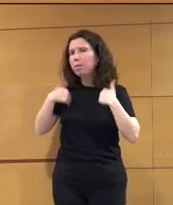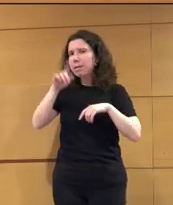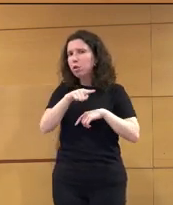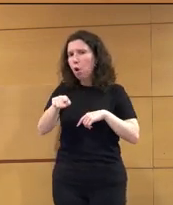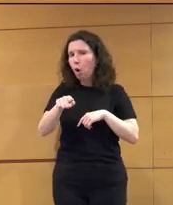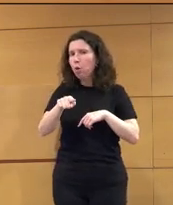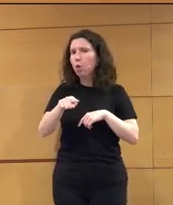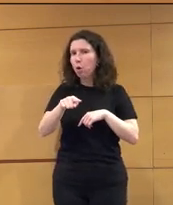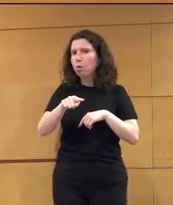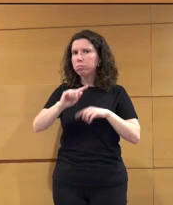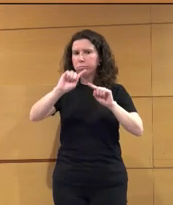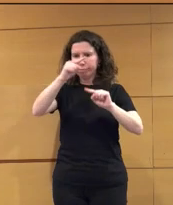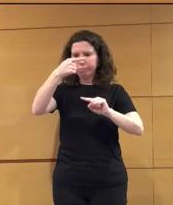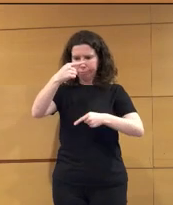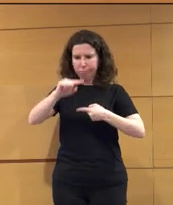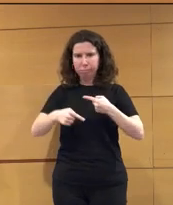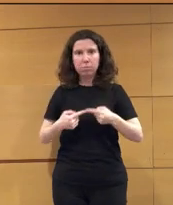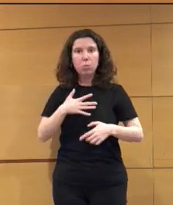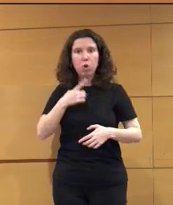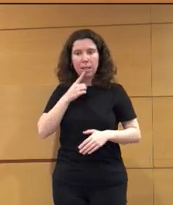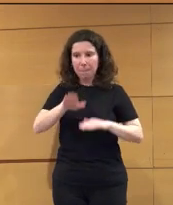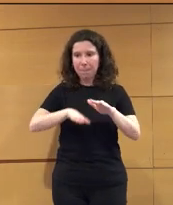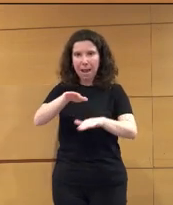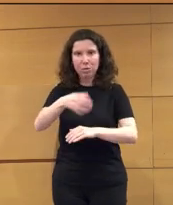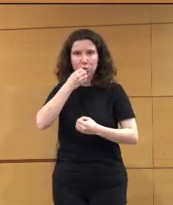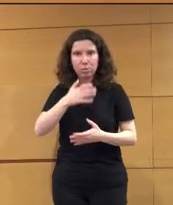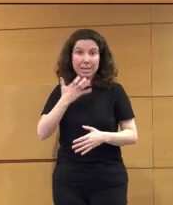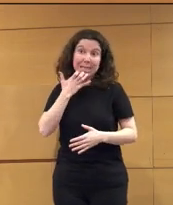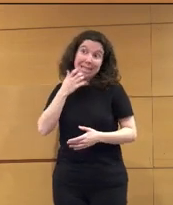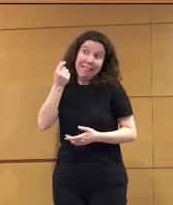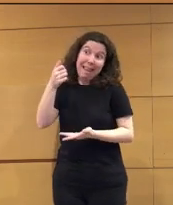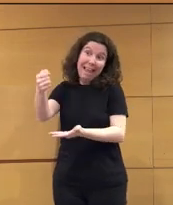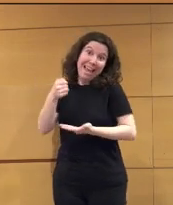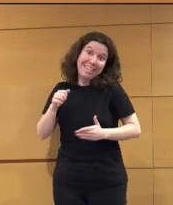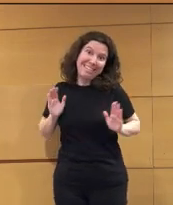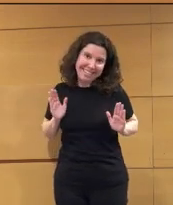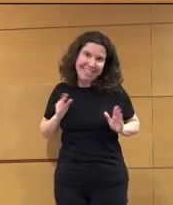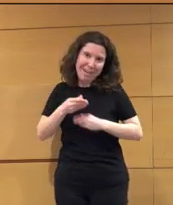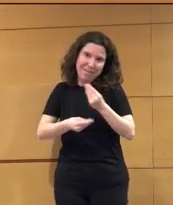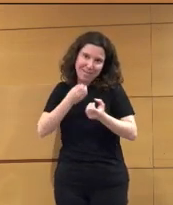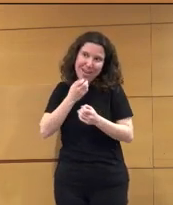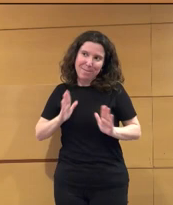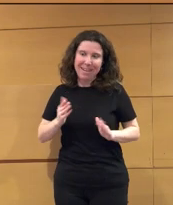D'anar fent passos i anar tirant endavant. Home, almenys els que ens donen els diners, diguem-ho, sí que ho fan bé, no?